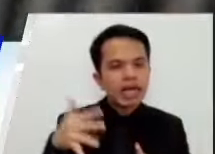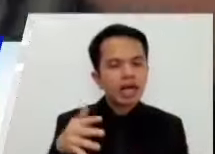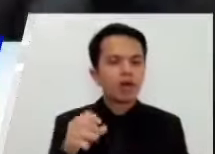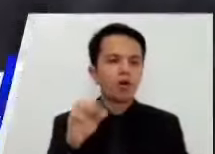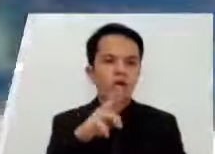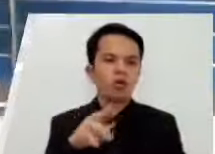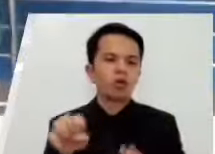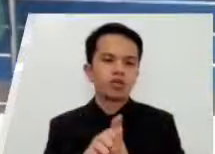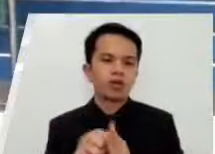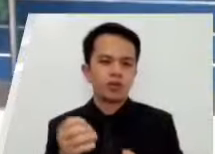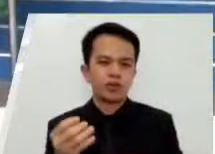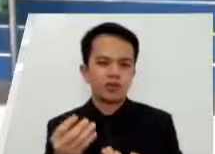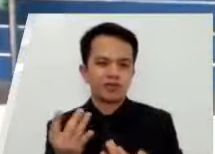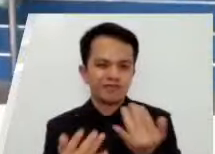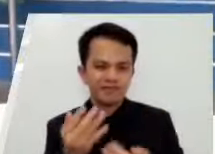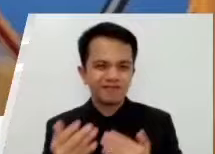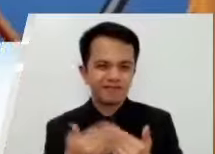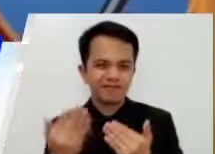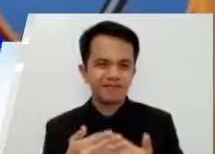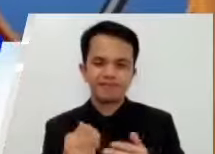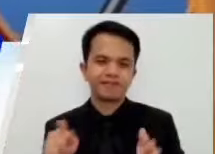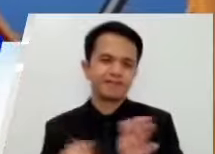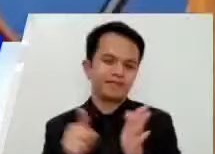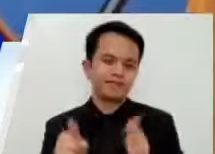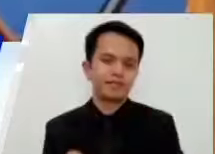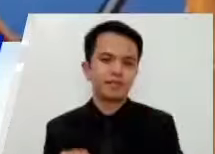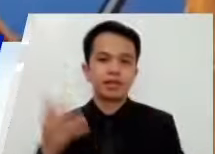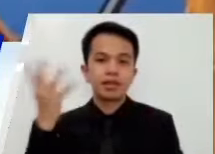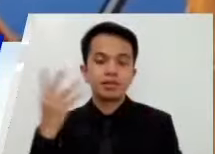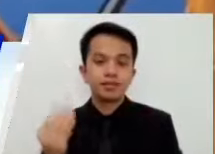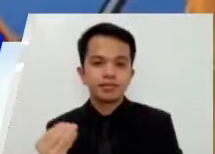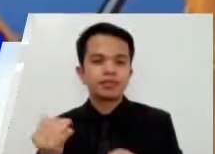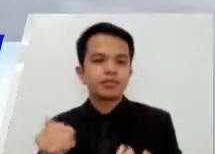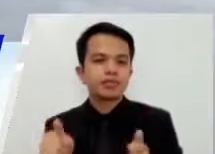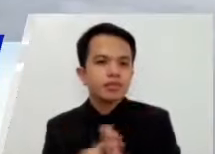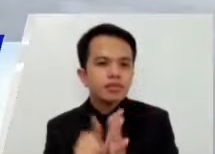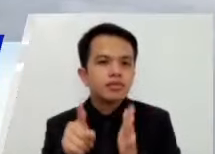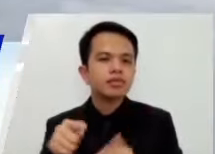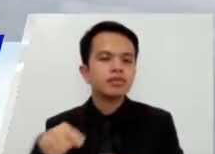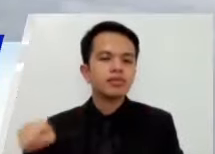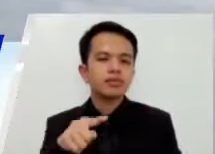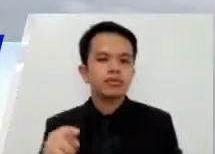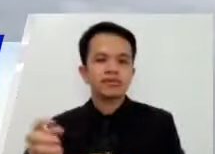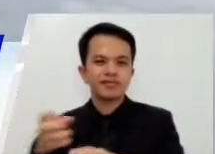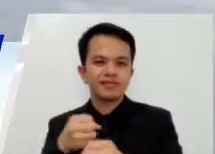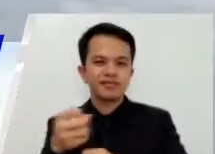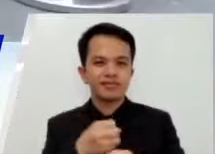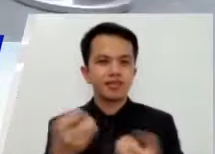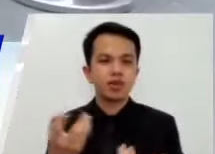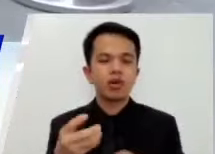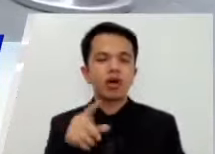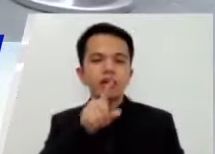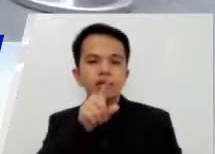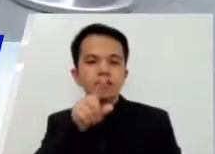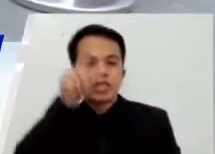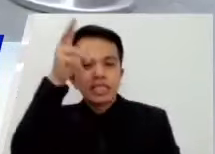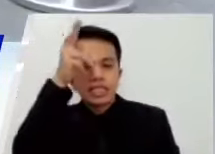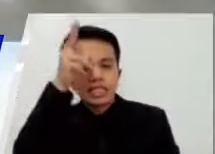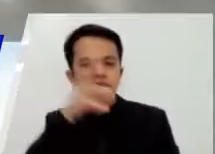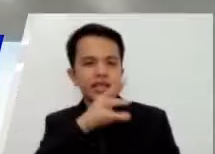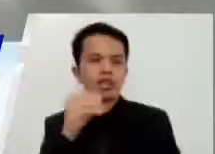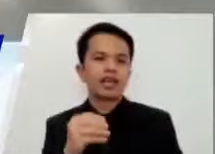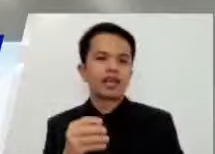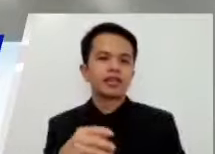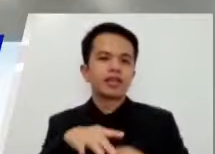magliyab. Sa Batangas Port, mahigpit ding ipinagbabawal ang pagdadala ng chicken at pork products bilang pag-iingat sa banta